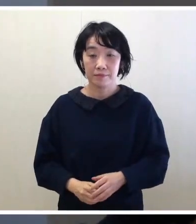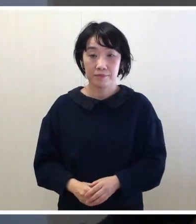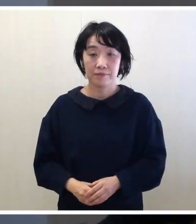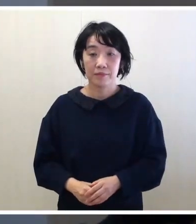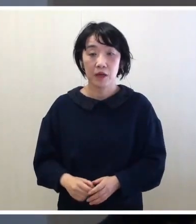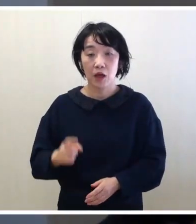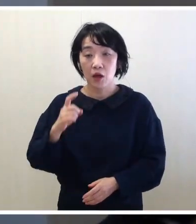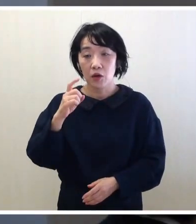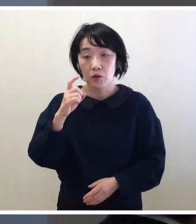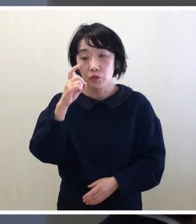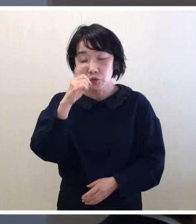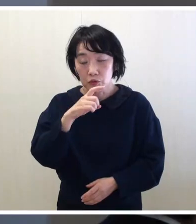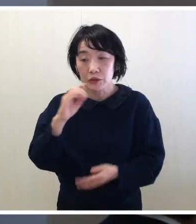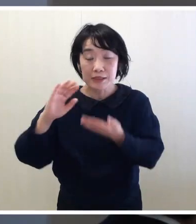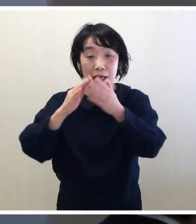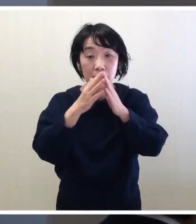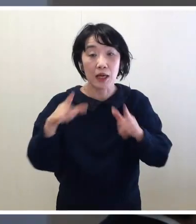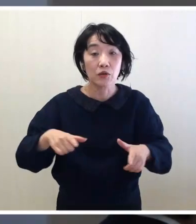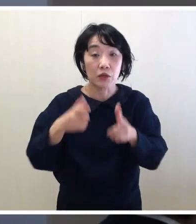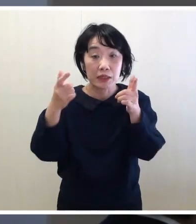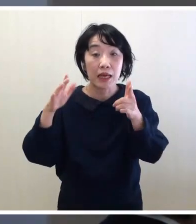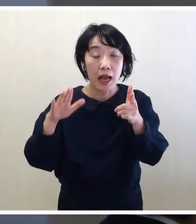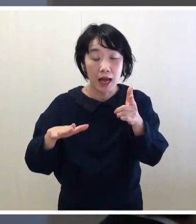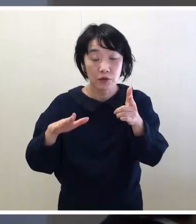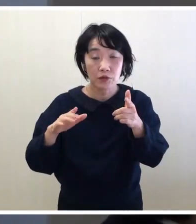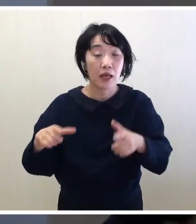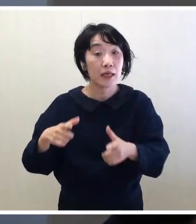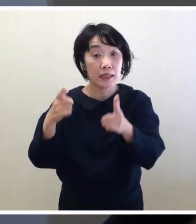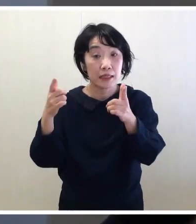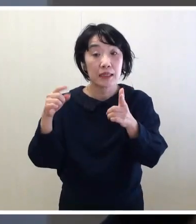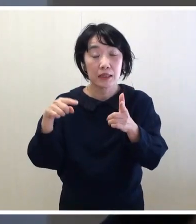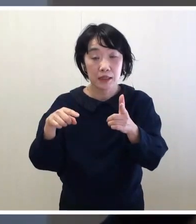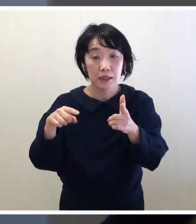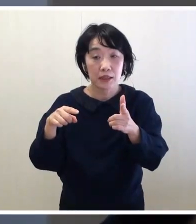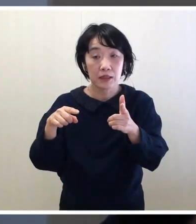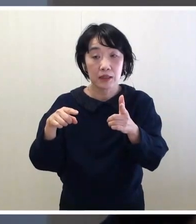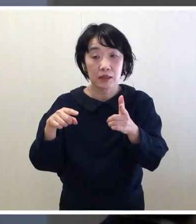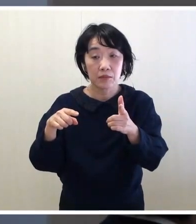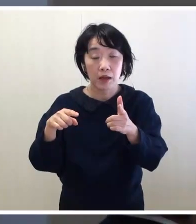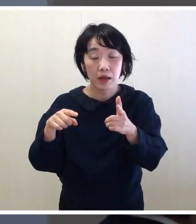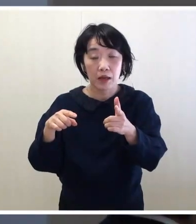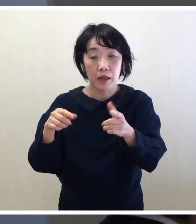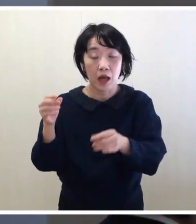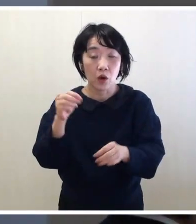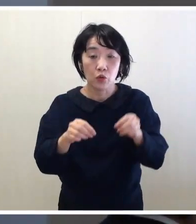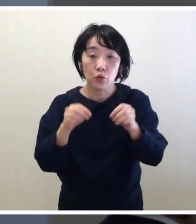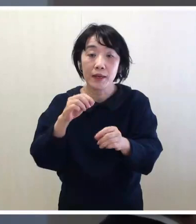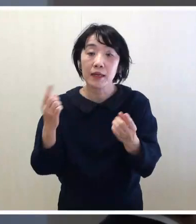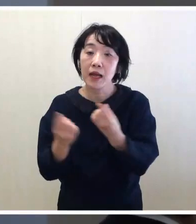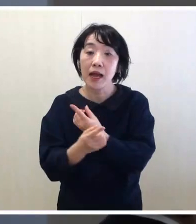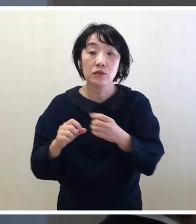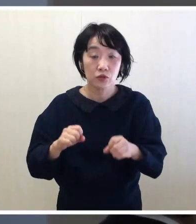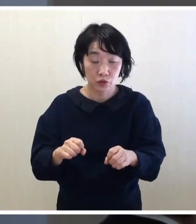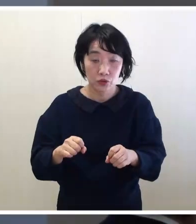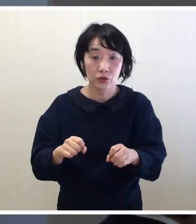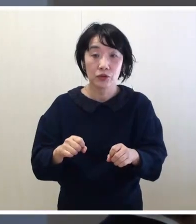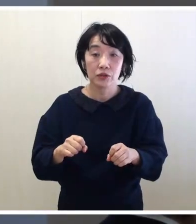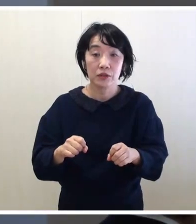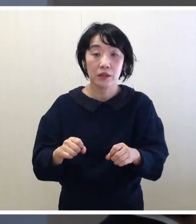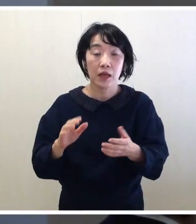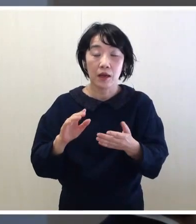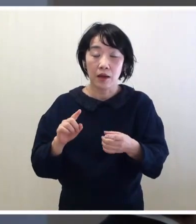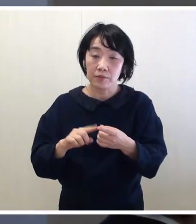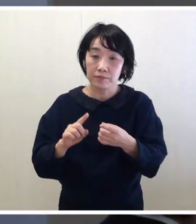ますが、老木化が進んでおる桜等ございますので、あの樹木についてはいろいろと植え替えをさせていただきますので